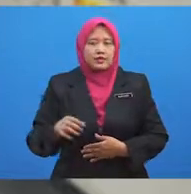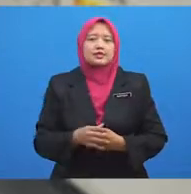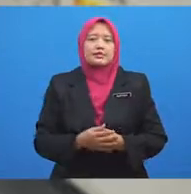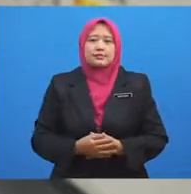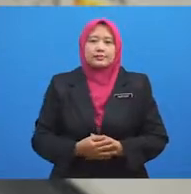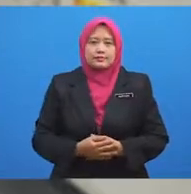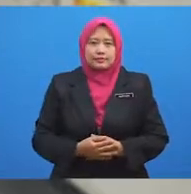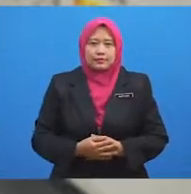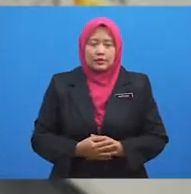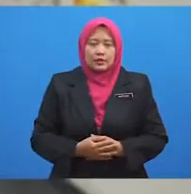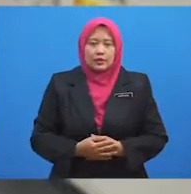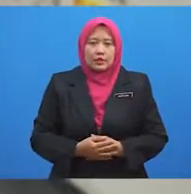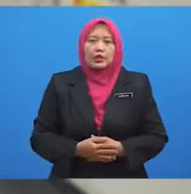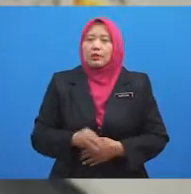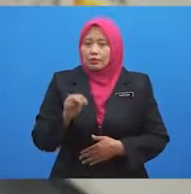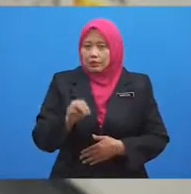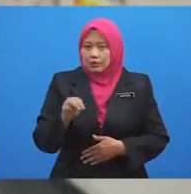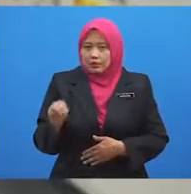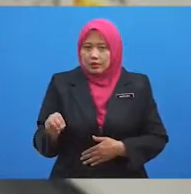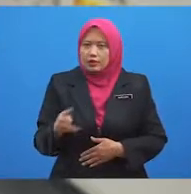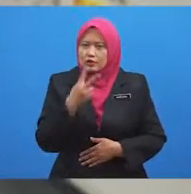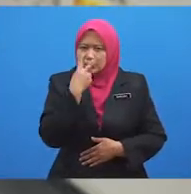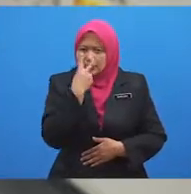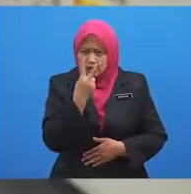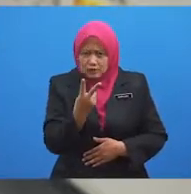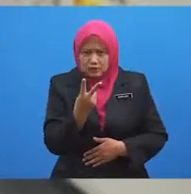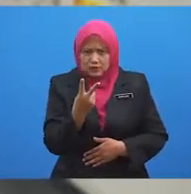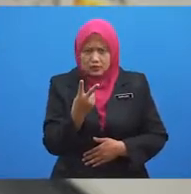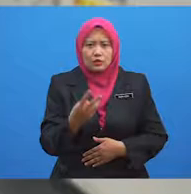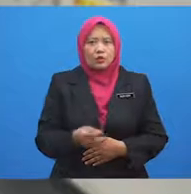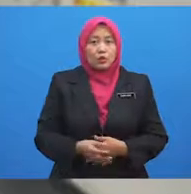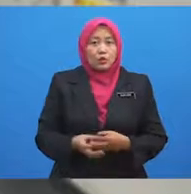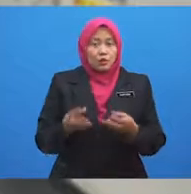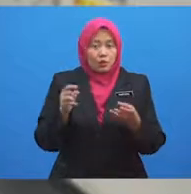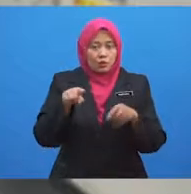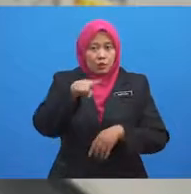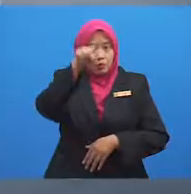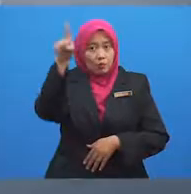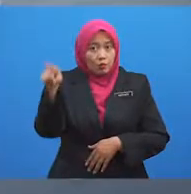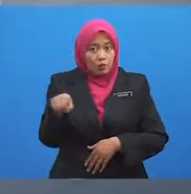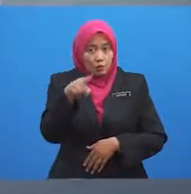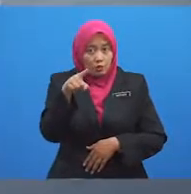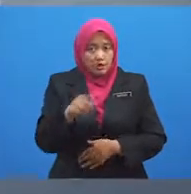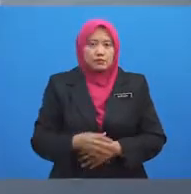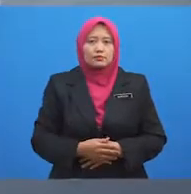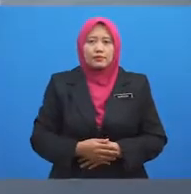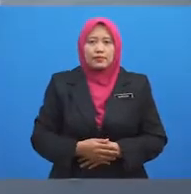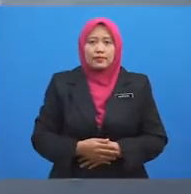ini. Murid-murid, sila perhatikan dua bola yang ditunjukkan.